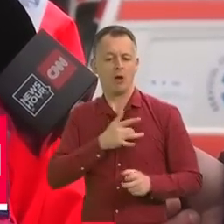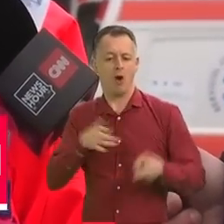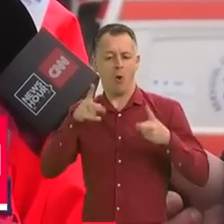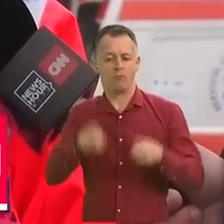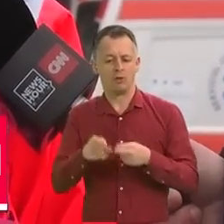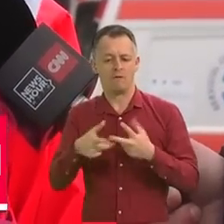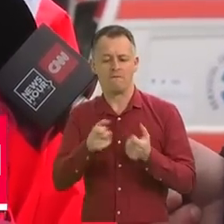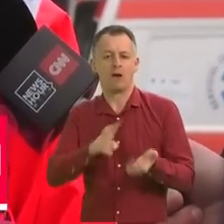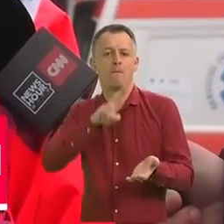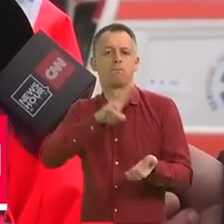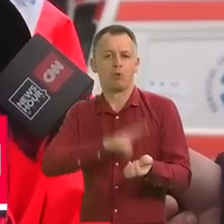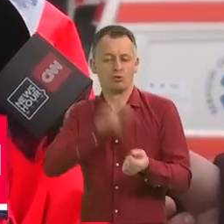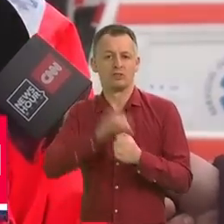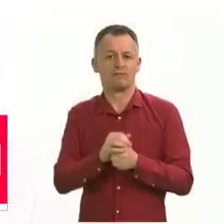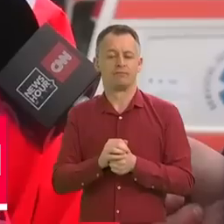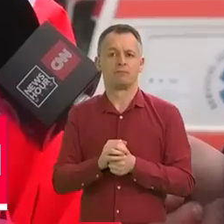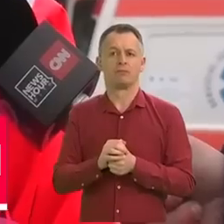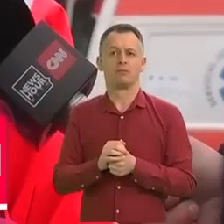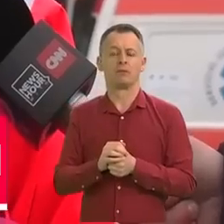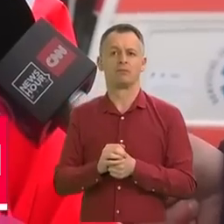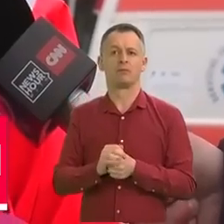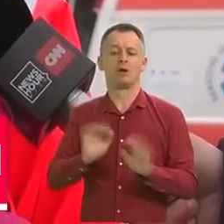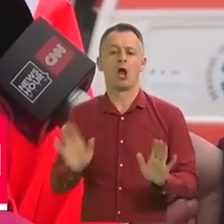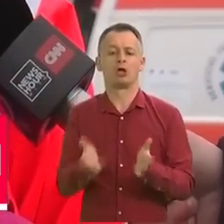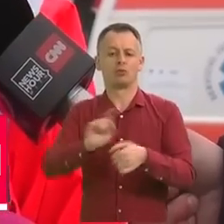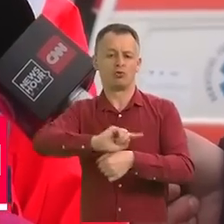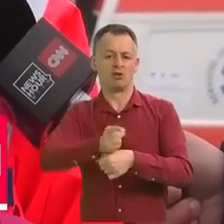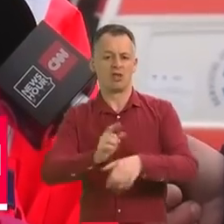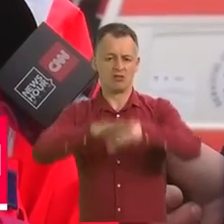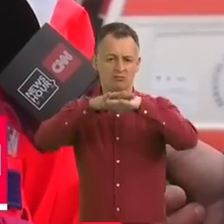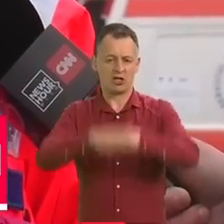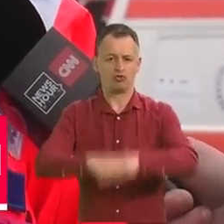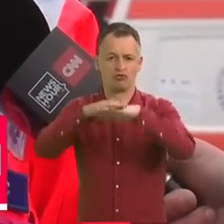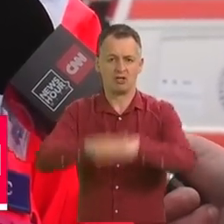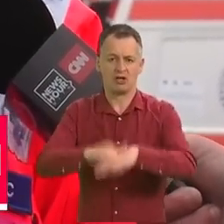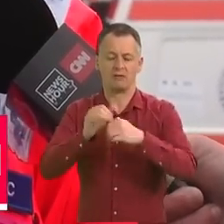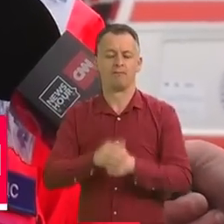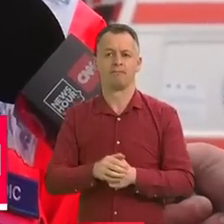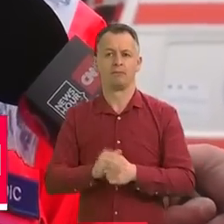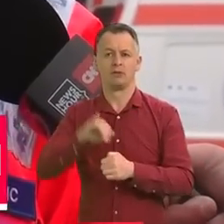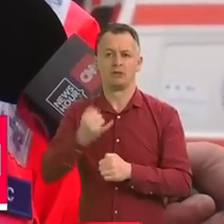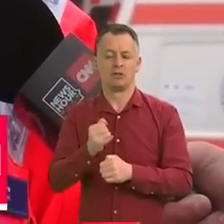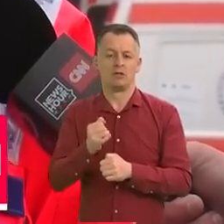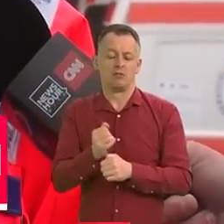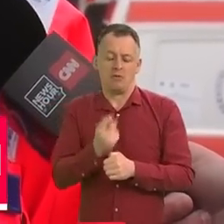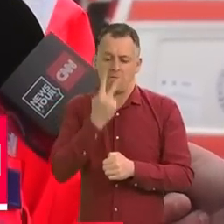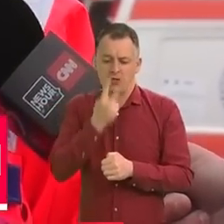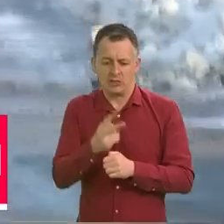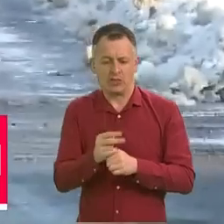puls, hipotermică, imediat s-au început manevrele de resuscitare și având în vedere hipotermia